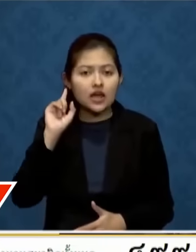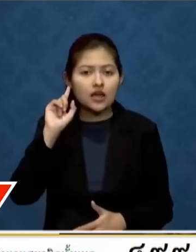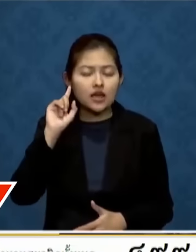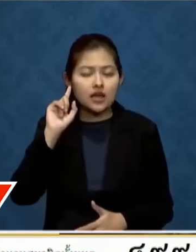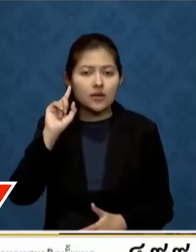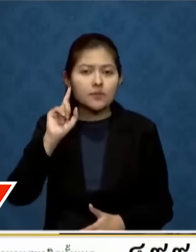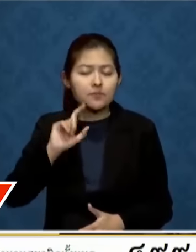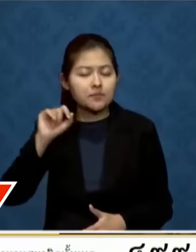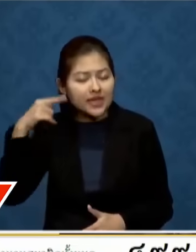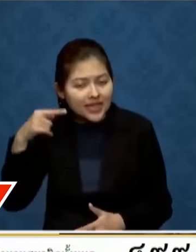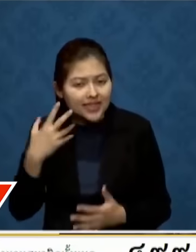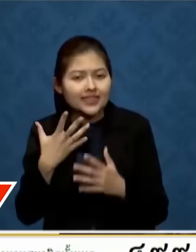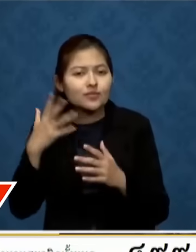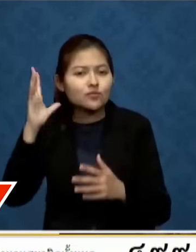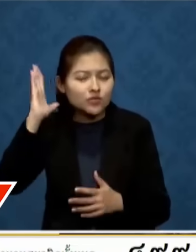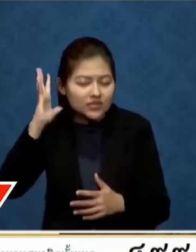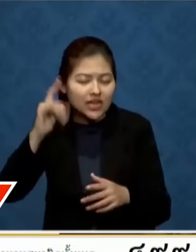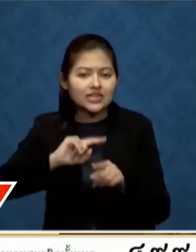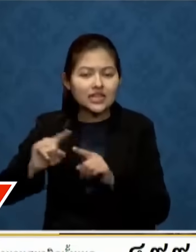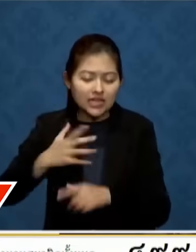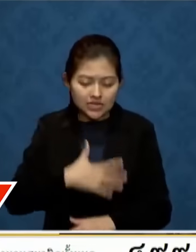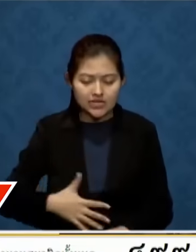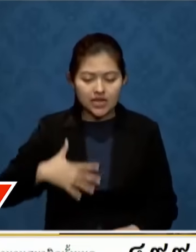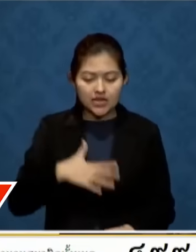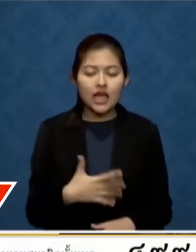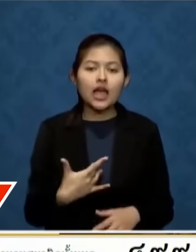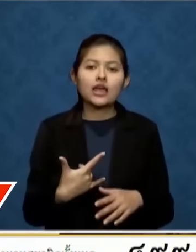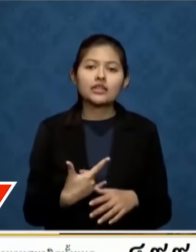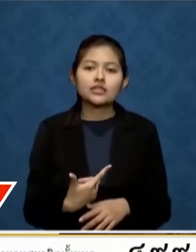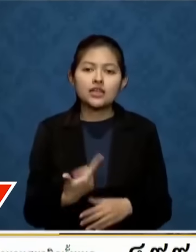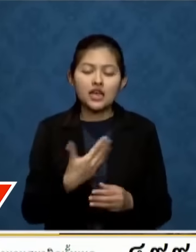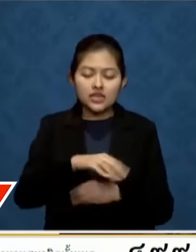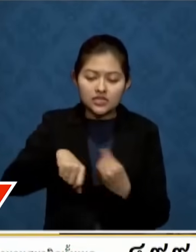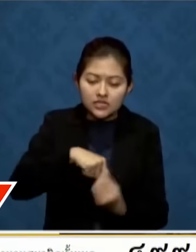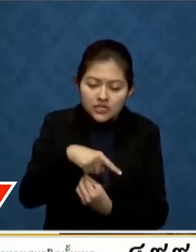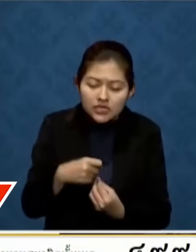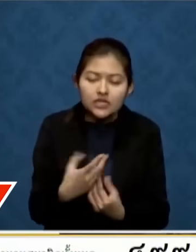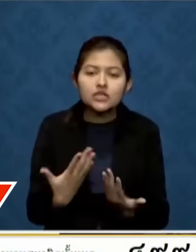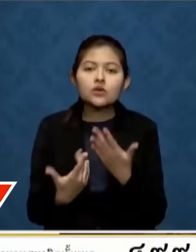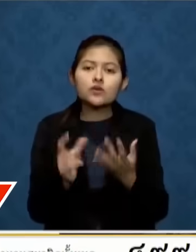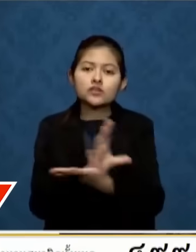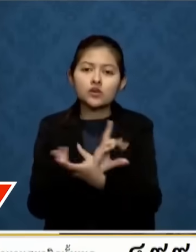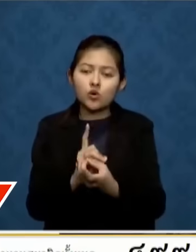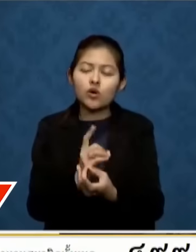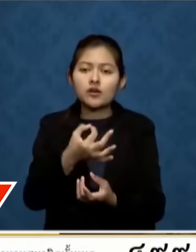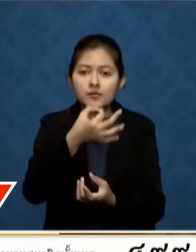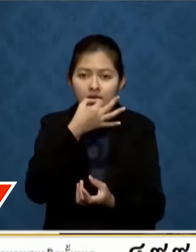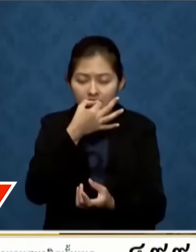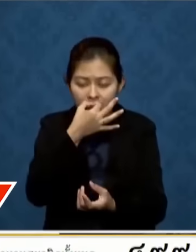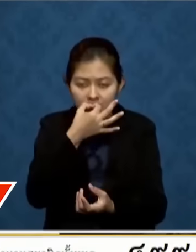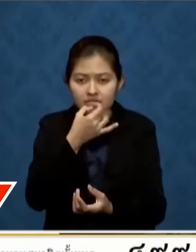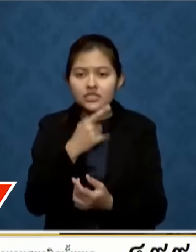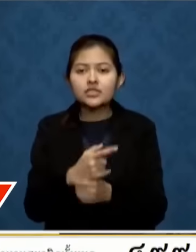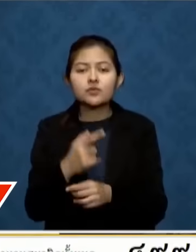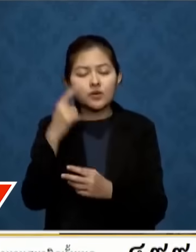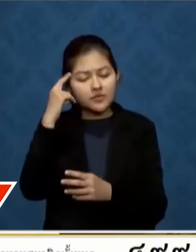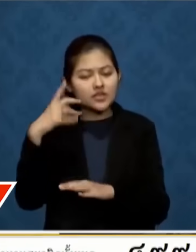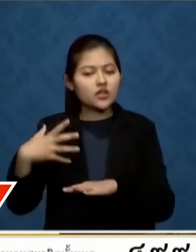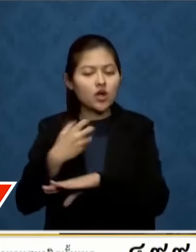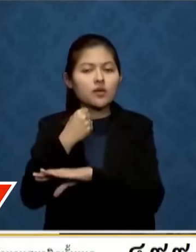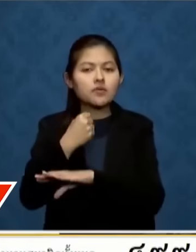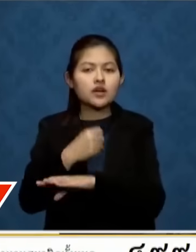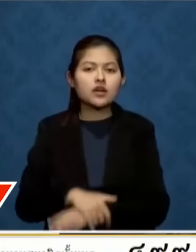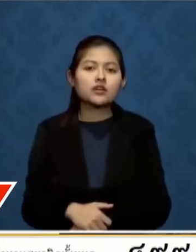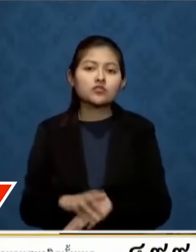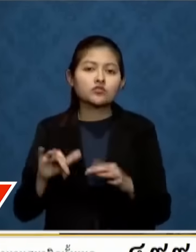ศวิถีสภาพทางกายหรือสุขภาพฐานะทางเศรษฐกิจหรือสังคมหรืออาชีพหรือความคิดเห็นทางด้านการเมืองตอนนี้ค่ะ